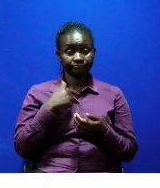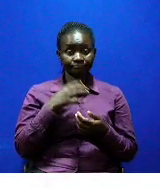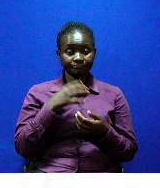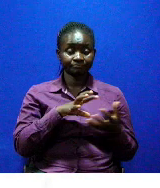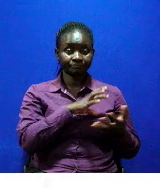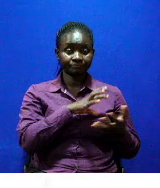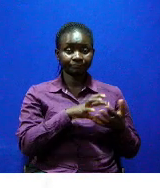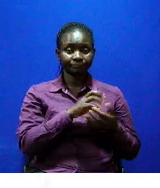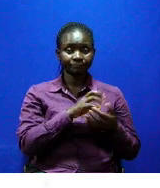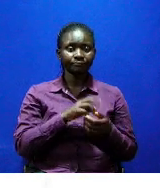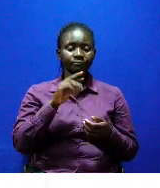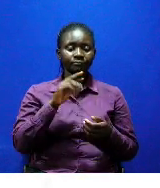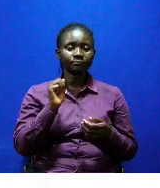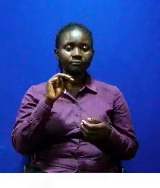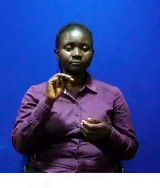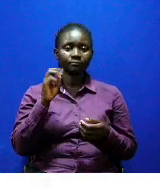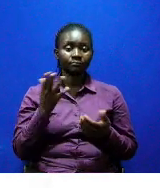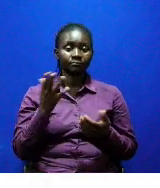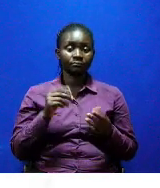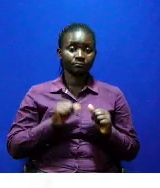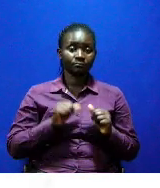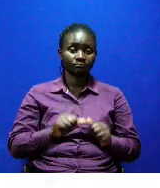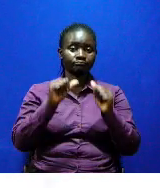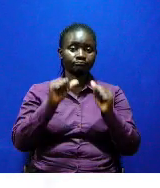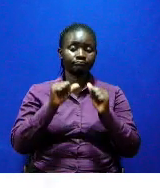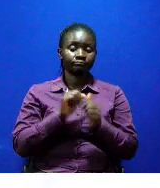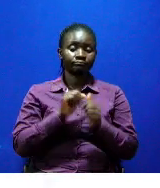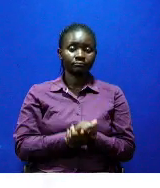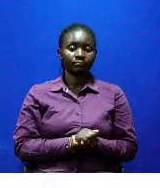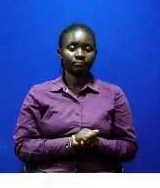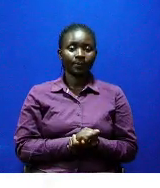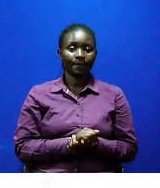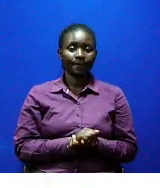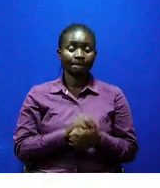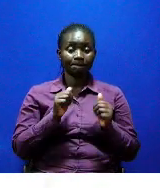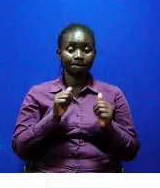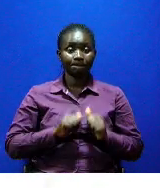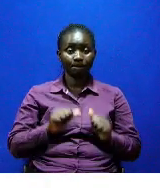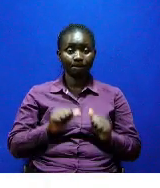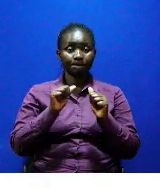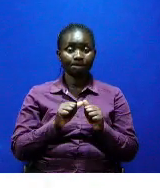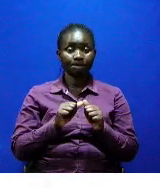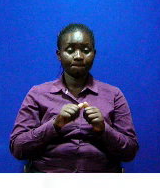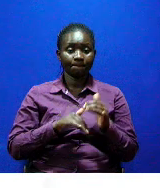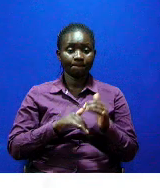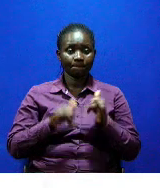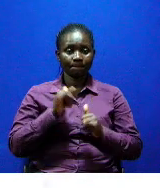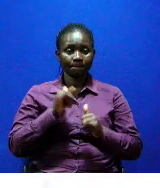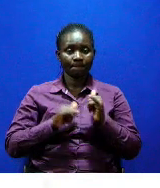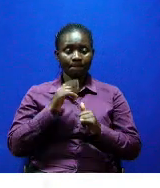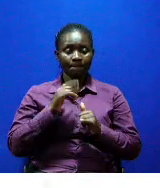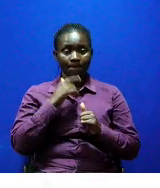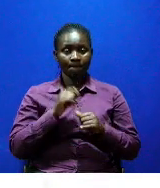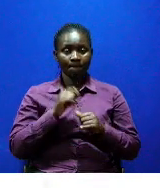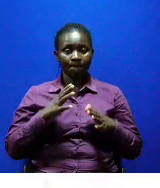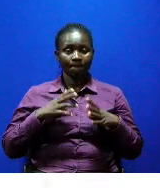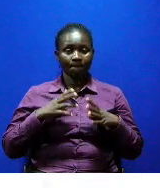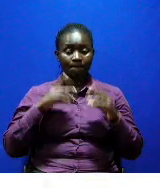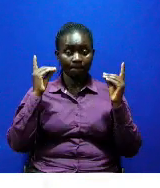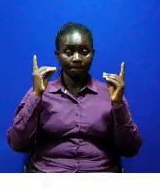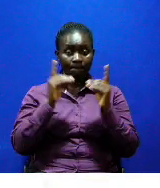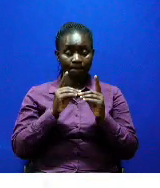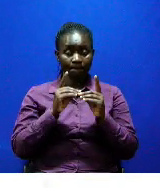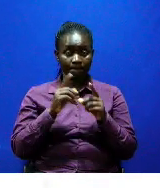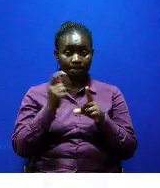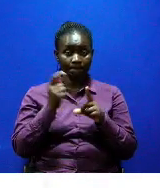rioma yare mere ili kogendere no mchia soyo no kogendere ku mchia soyo ngu tagete amu ntubu ate virengere liyogo coach na endu utari